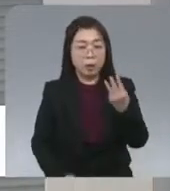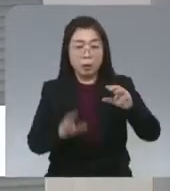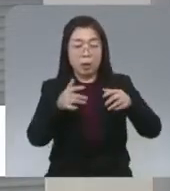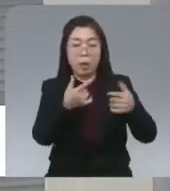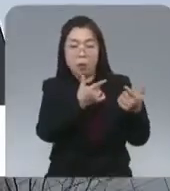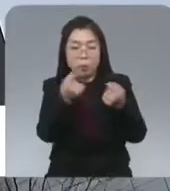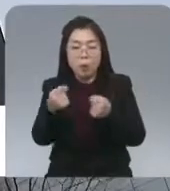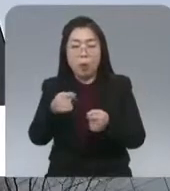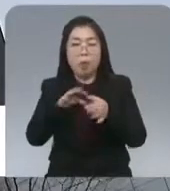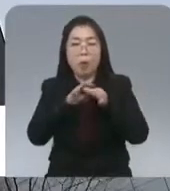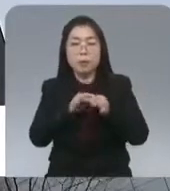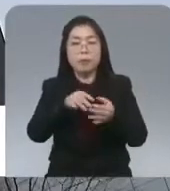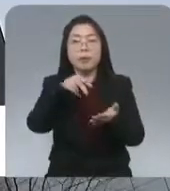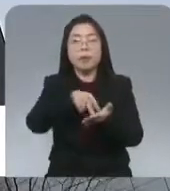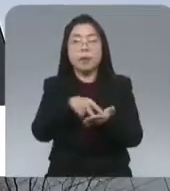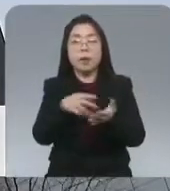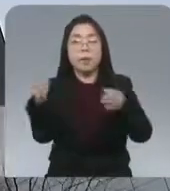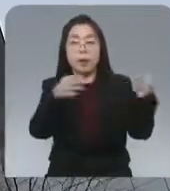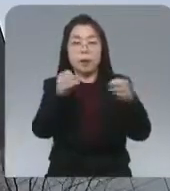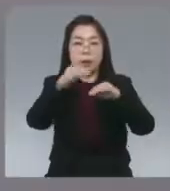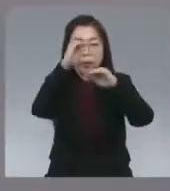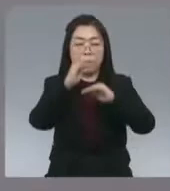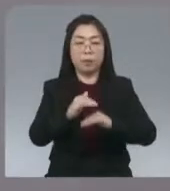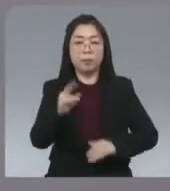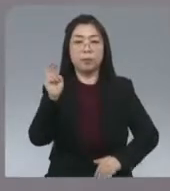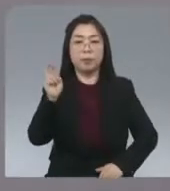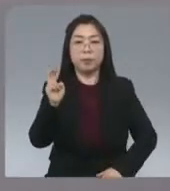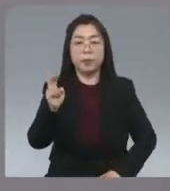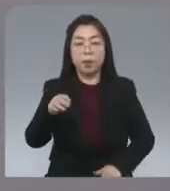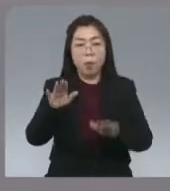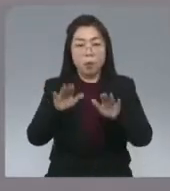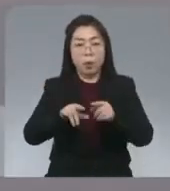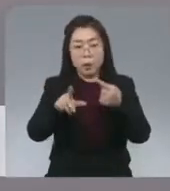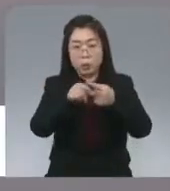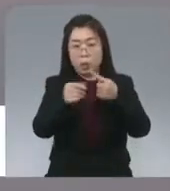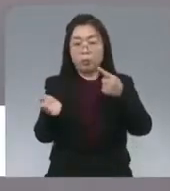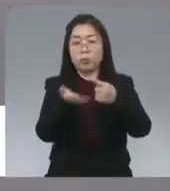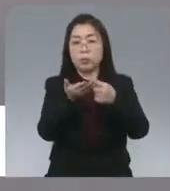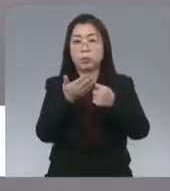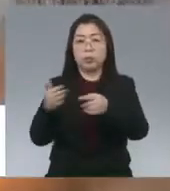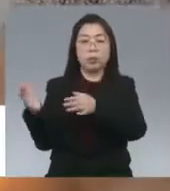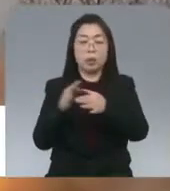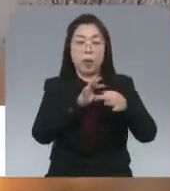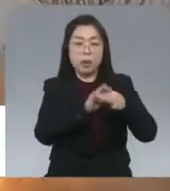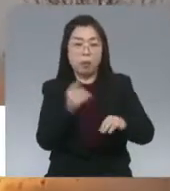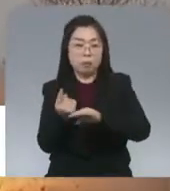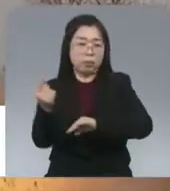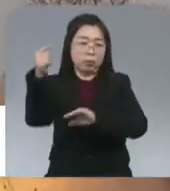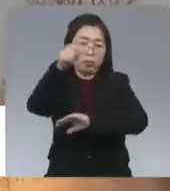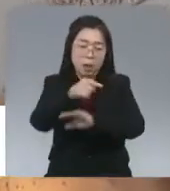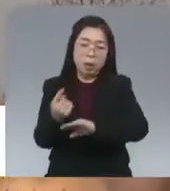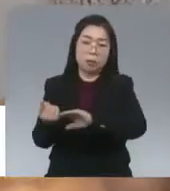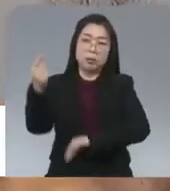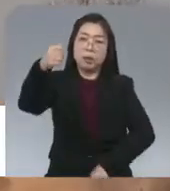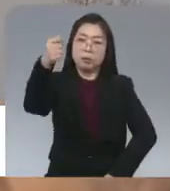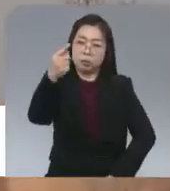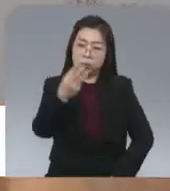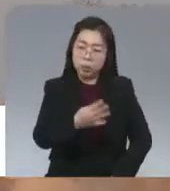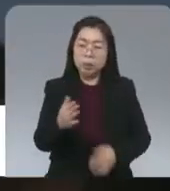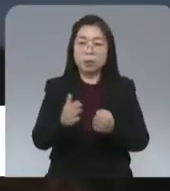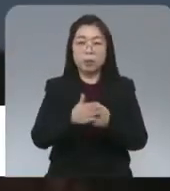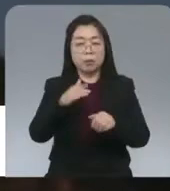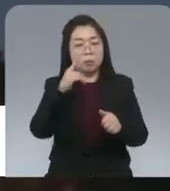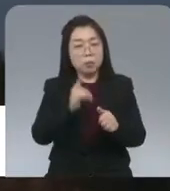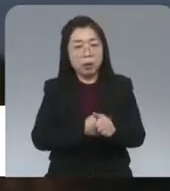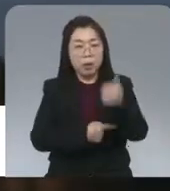đối phó với chương trình hạt nhân và tên lửa của Bình Nhưỡng bộ Ngoại giao Hàn Quốc cũng cho biết bao Bộ trưởng sẽ trao đổi ý kiến về các vấn đề quan tâm chung